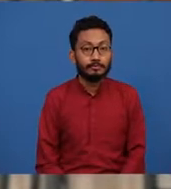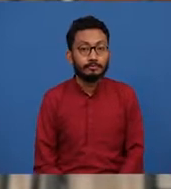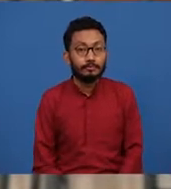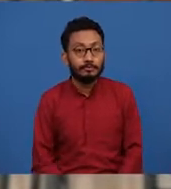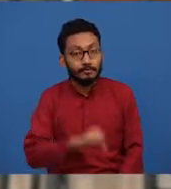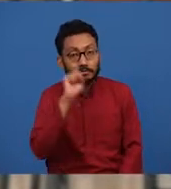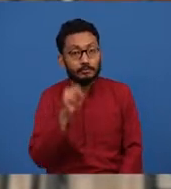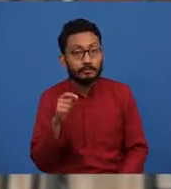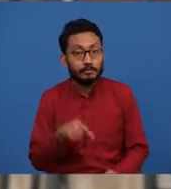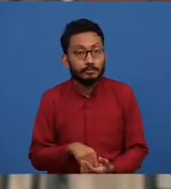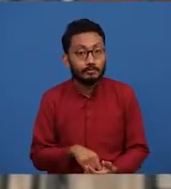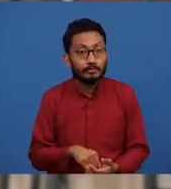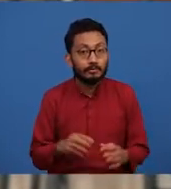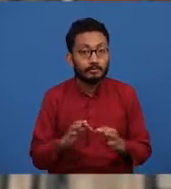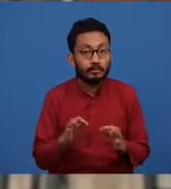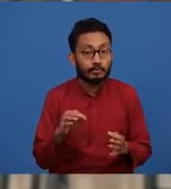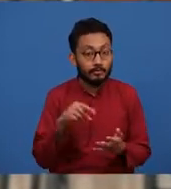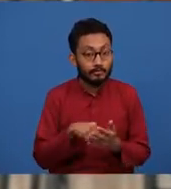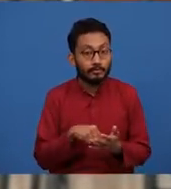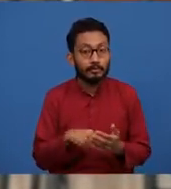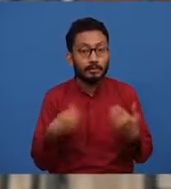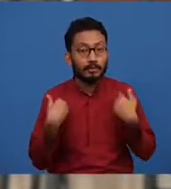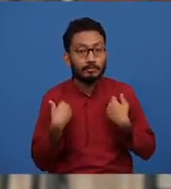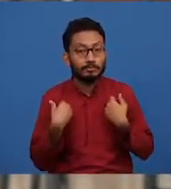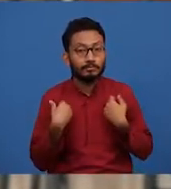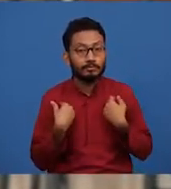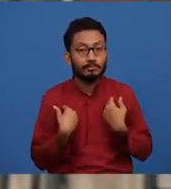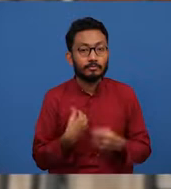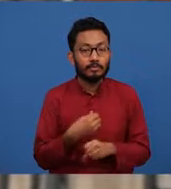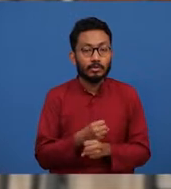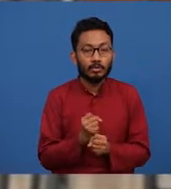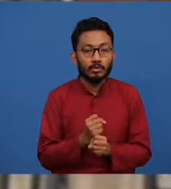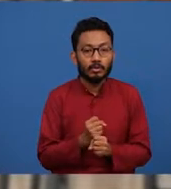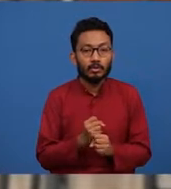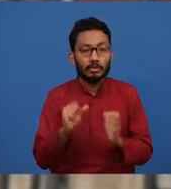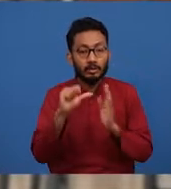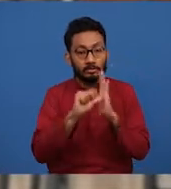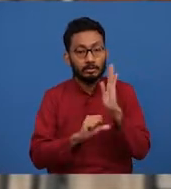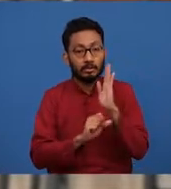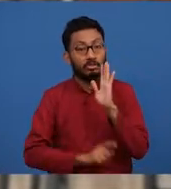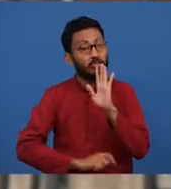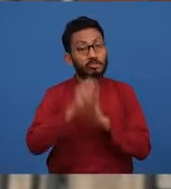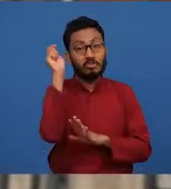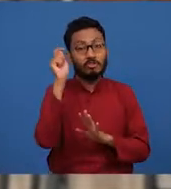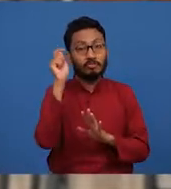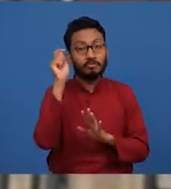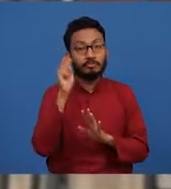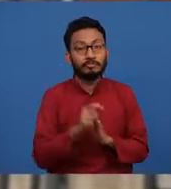Soalan jenis ini adalah soalan berfikir aras tinggi, iaitu kebat.